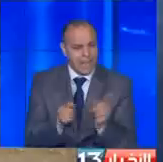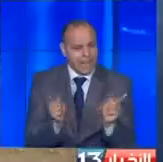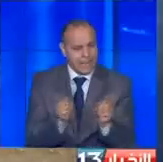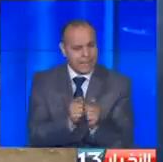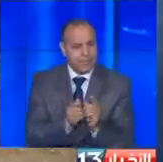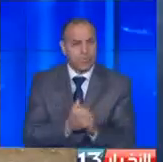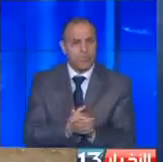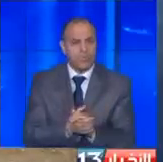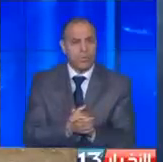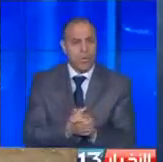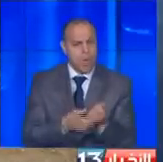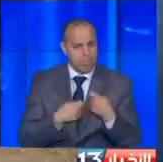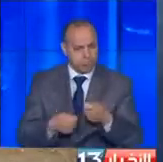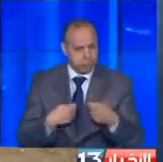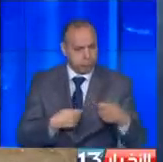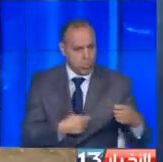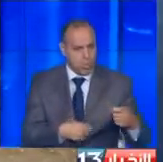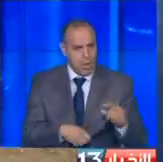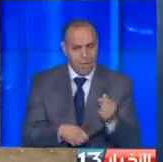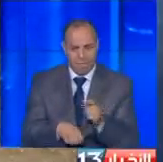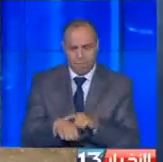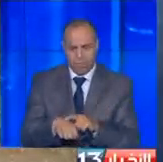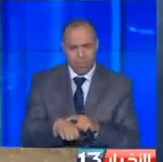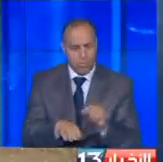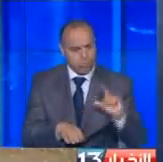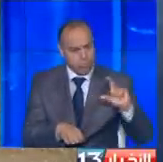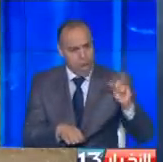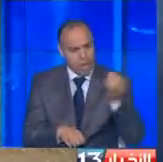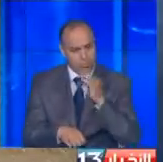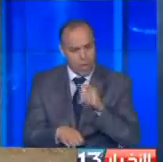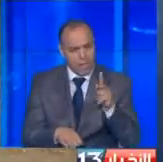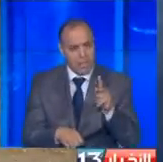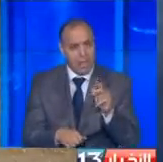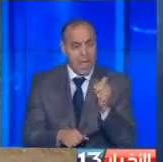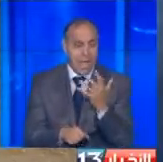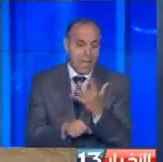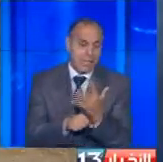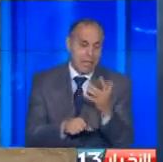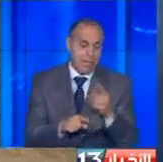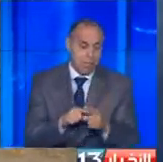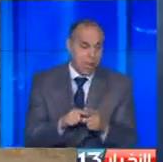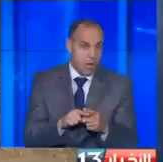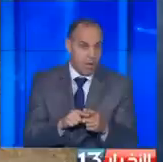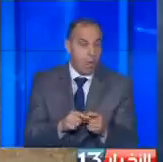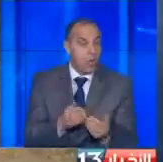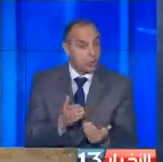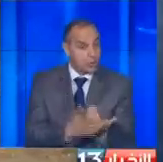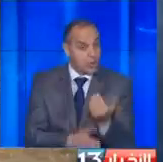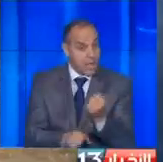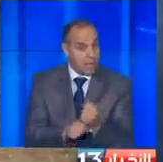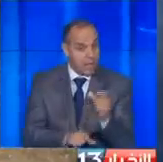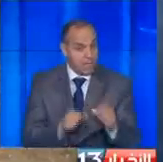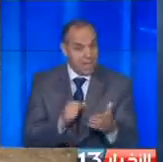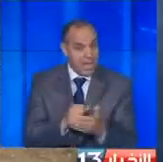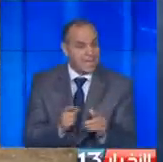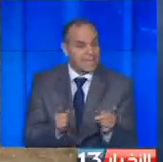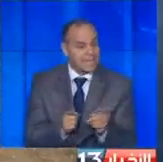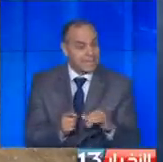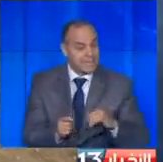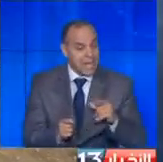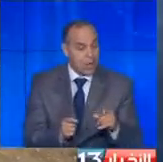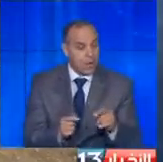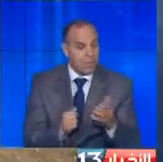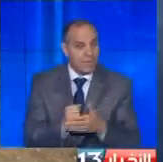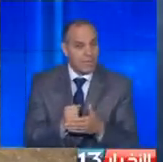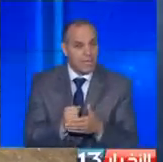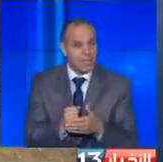قصير ويبيع المنتوج متاعه بسعر أغلى. هل الموسم الخامس هذا هو مورد جديد للفلاحين الصغار خاصة